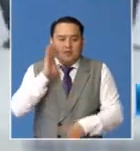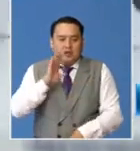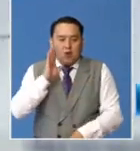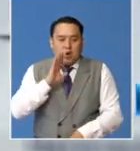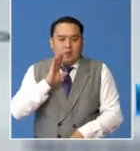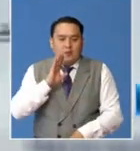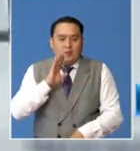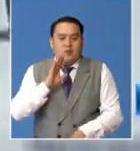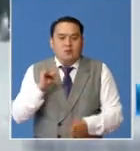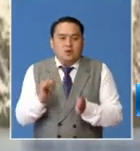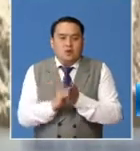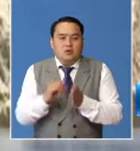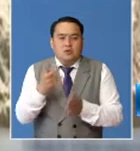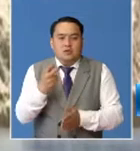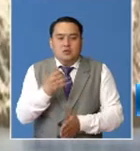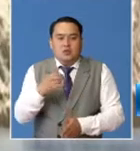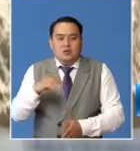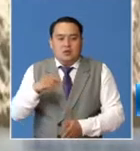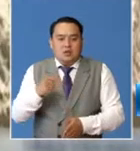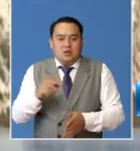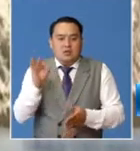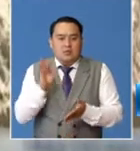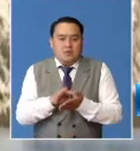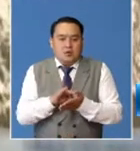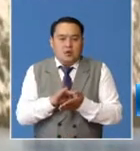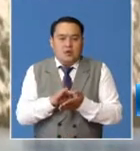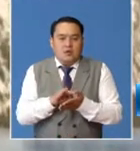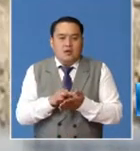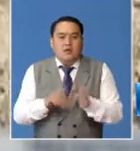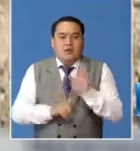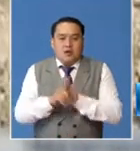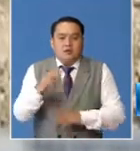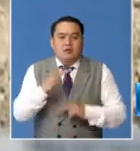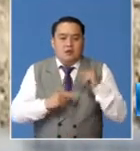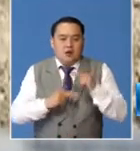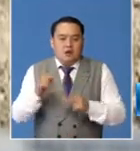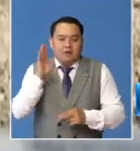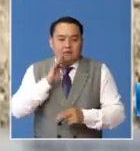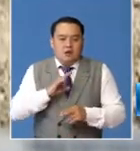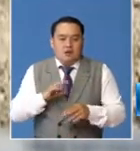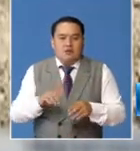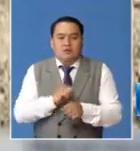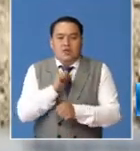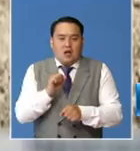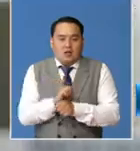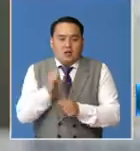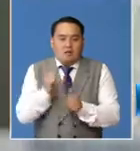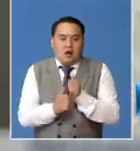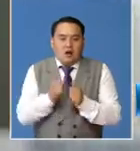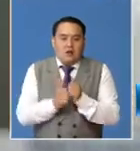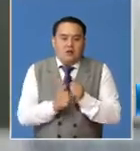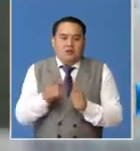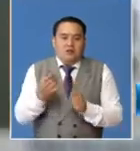На эти цели выделено 300 миллионов тенге. На окраине населенного пункта начали строительство водонакопительной станции. В каждом из